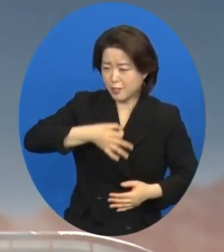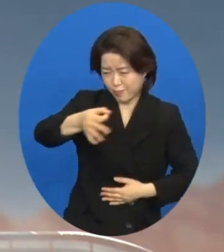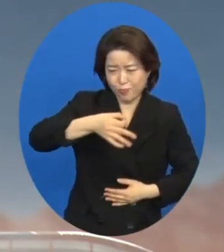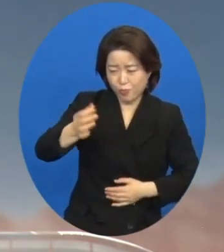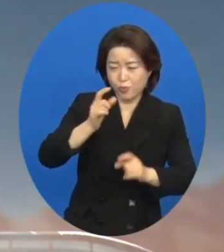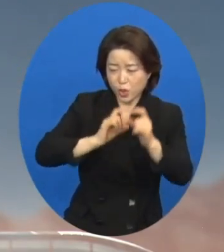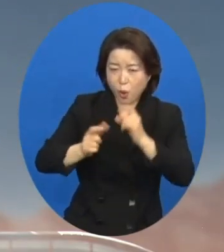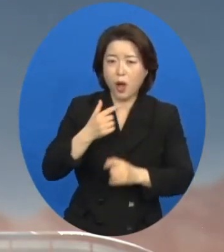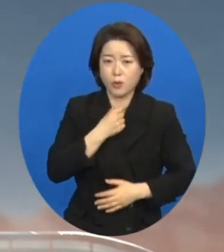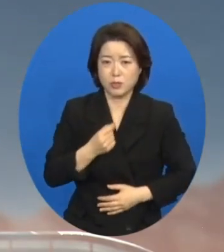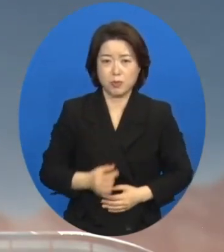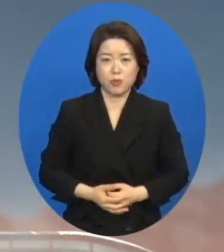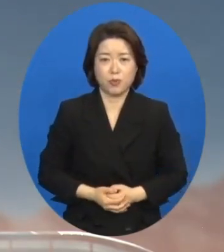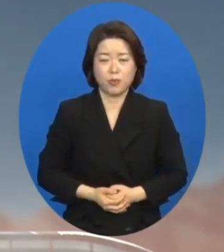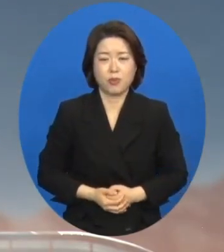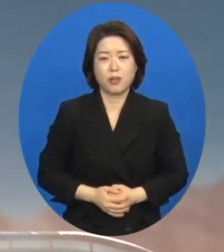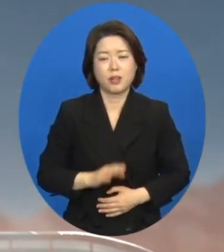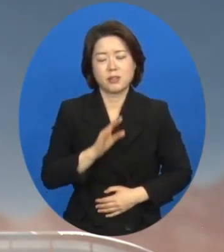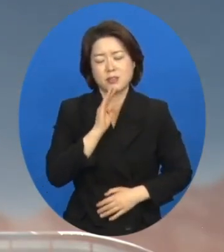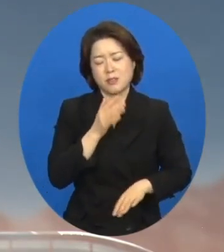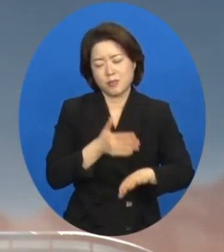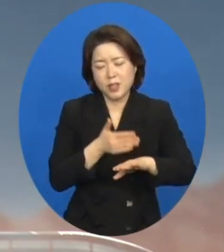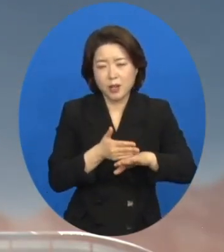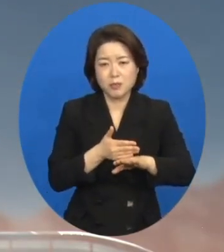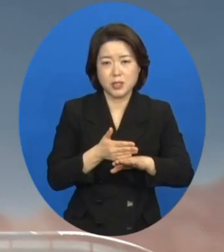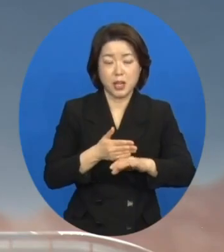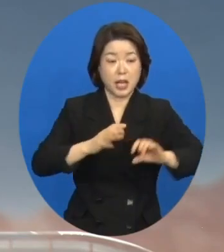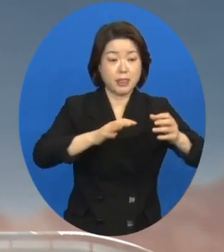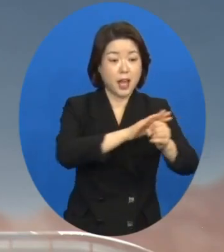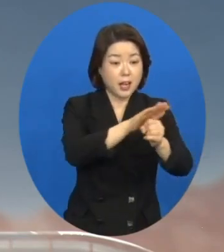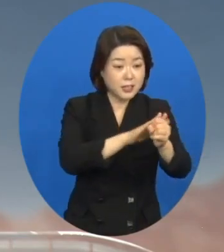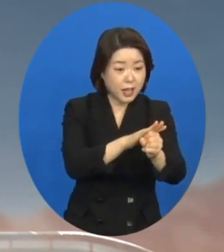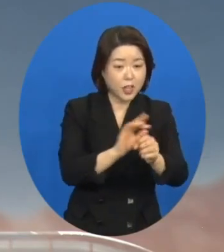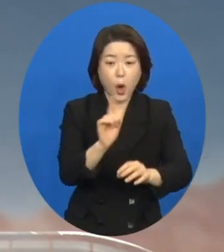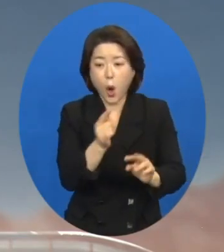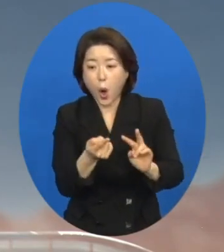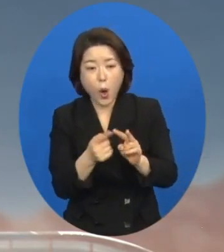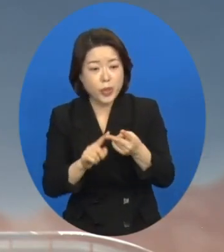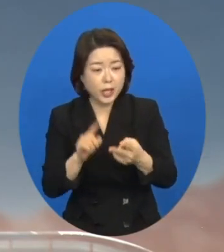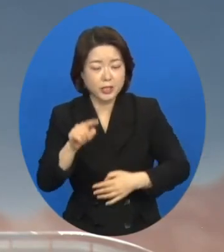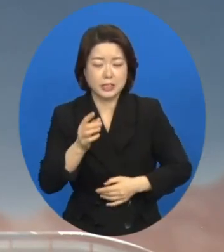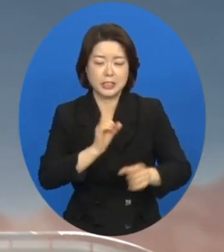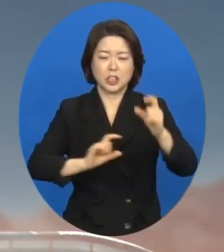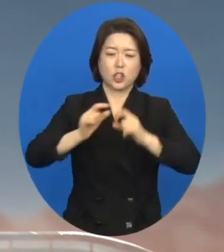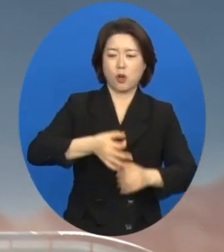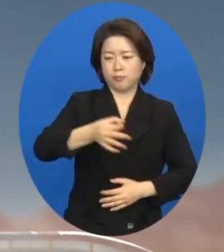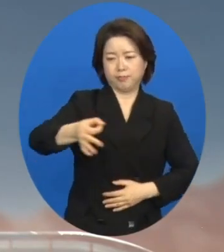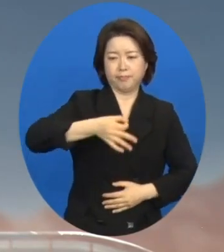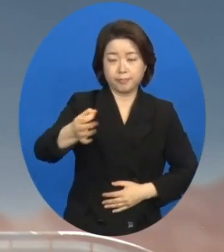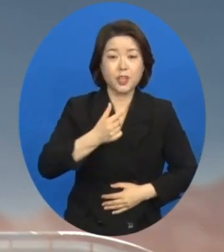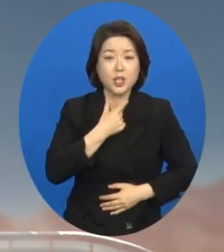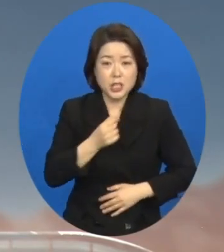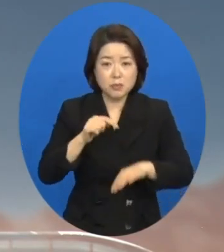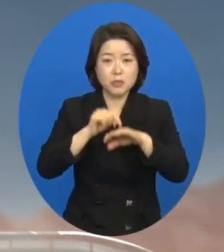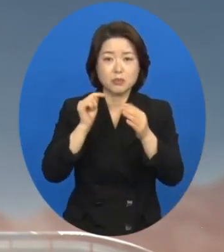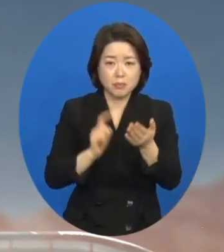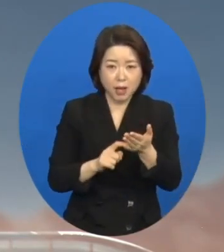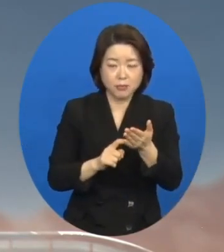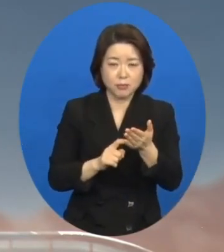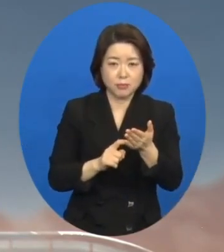거예요. 얼마나 감사한지 나라를 사랑하니까 어떻게 해서든 더 내고 싶은 마음